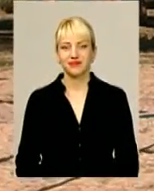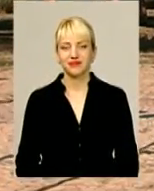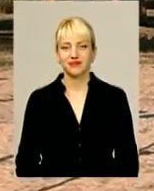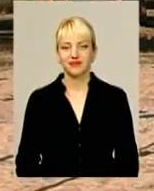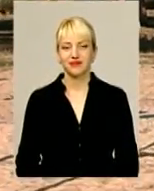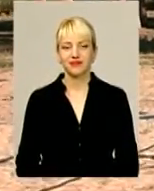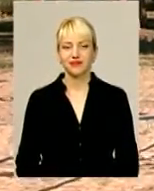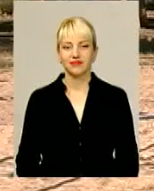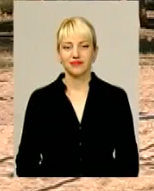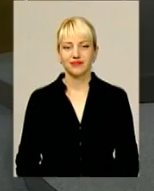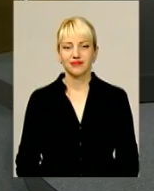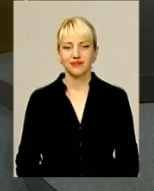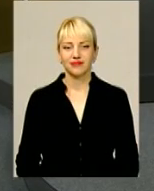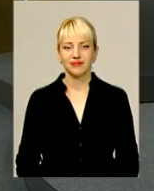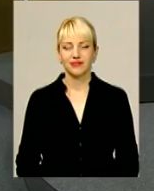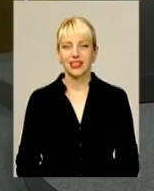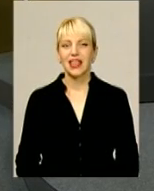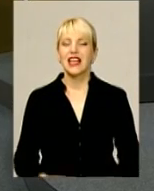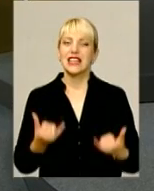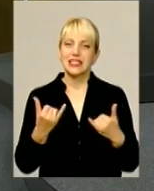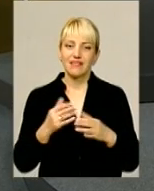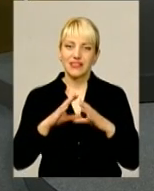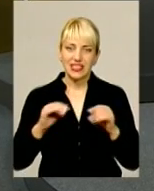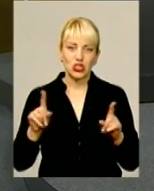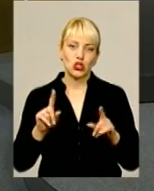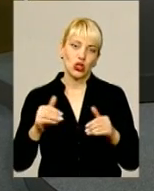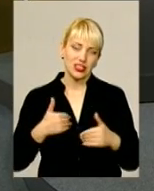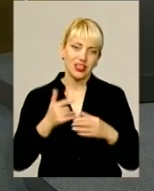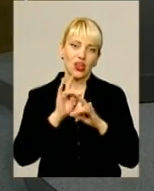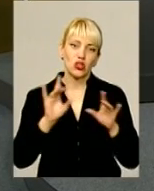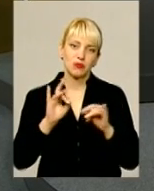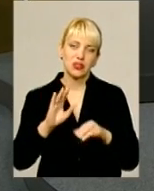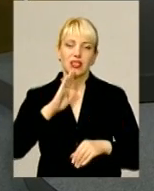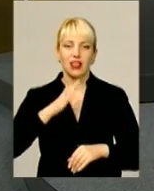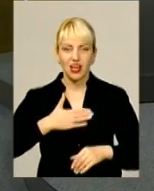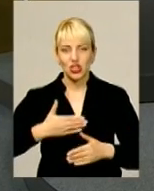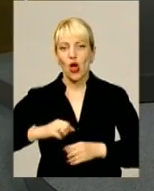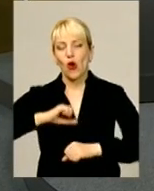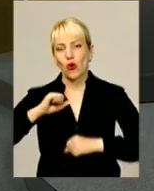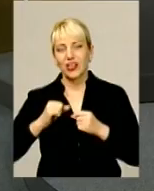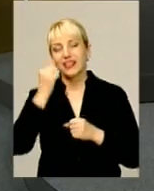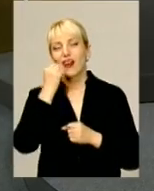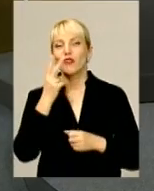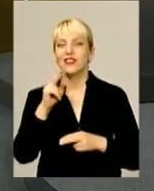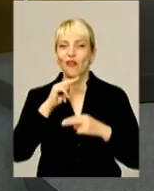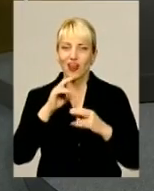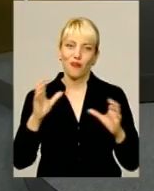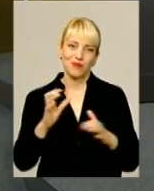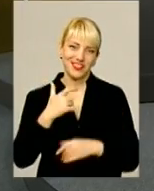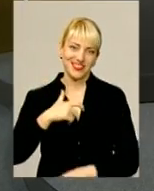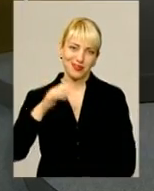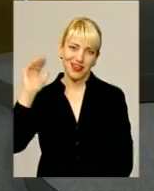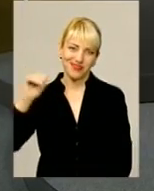інформаційного випуску. І наразі це все, про що хотіли розповісти мої колеги. Дякуємо вам за увагу і бережіть себе.